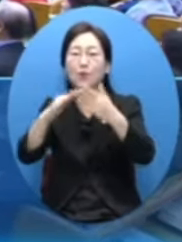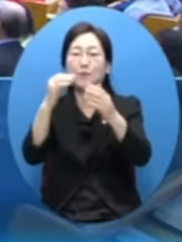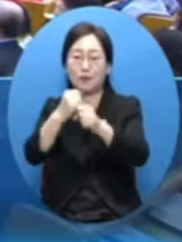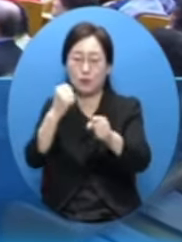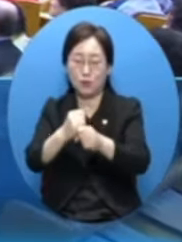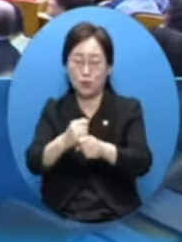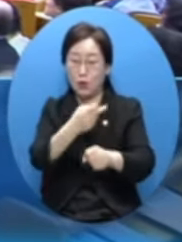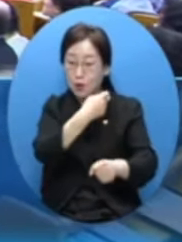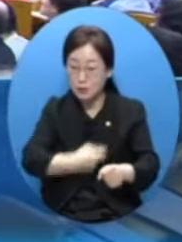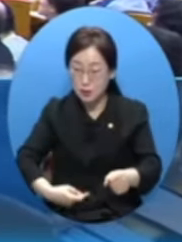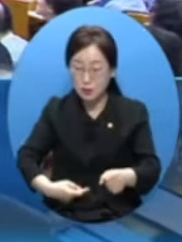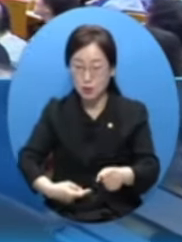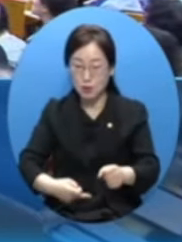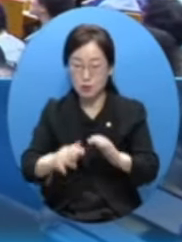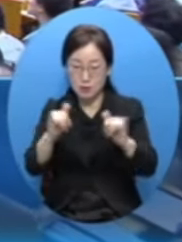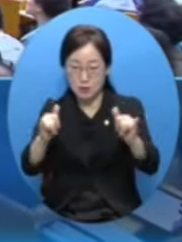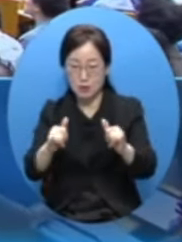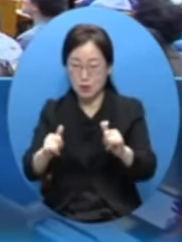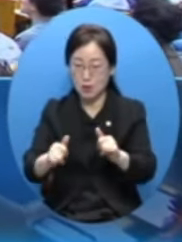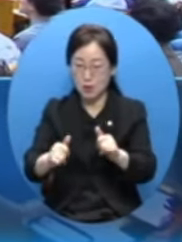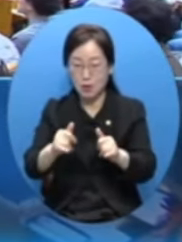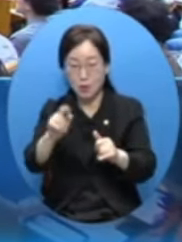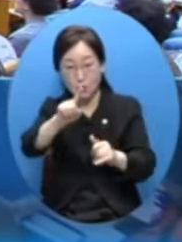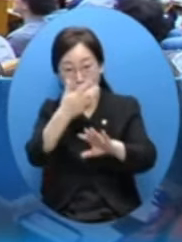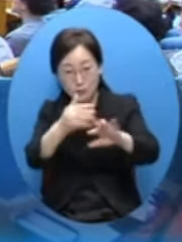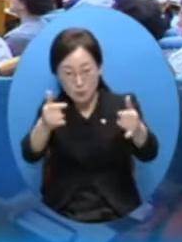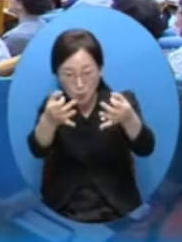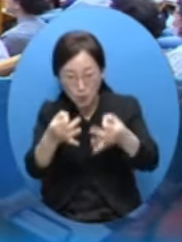비로소 그리스도인이라 일컬음을 받게 되었더라.